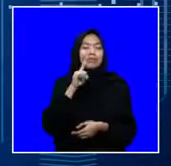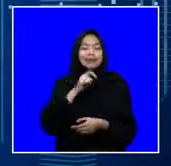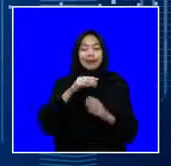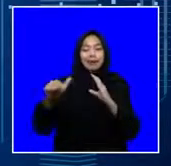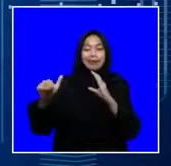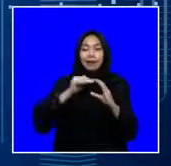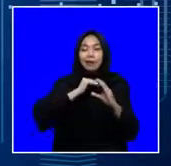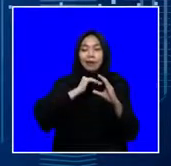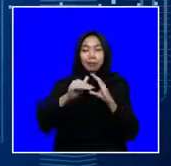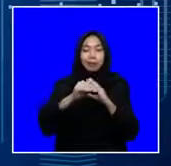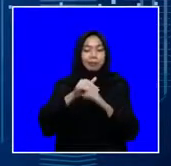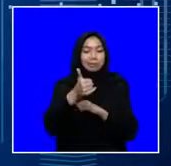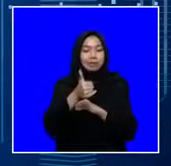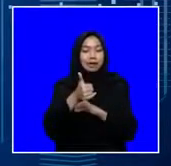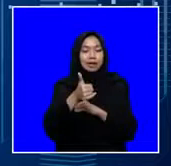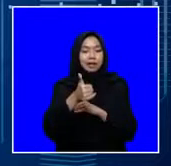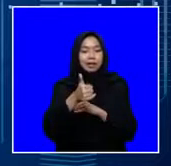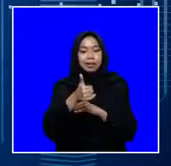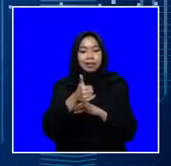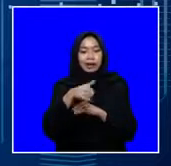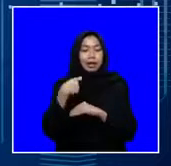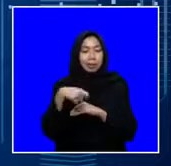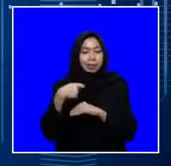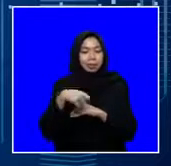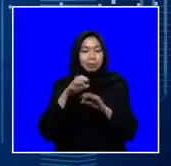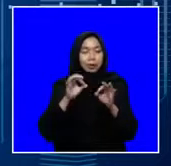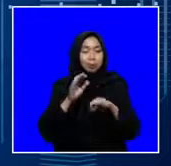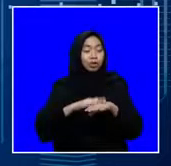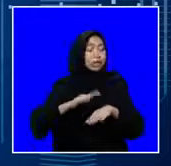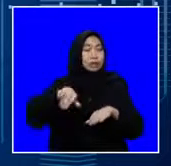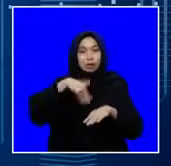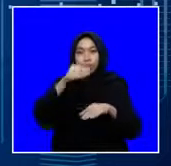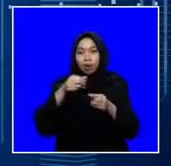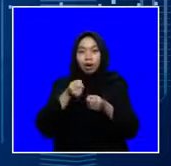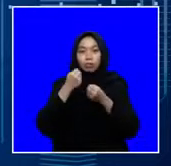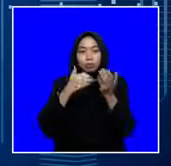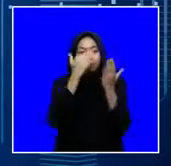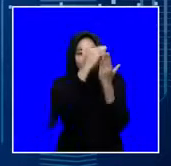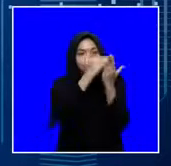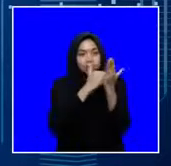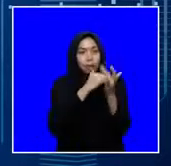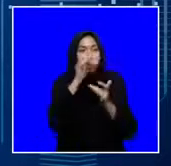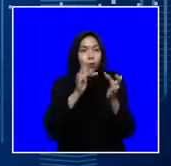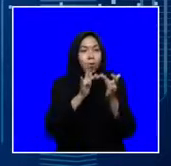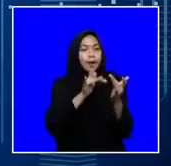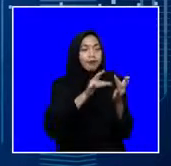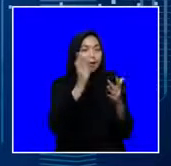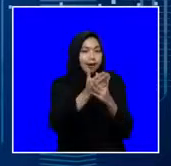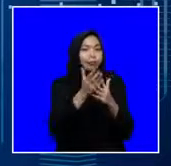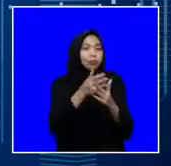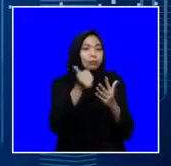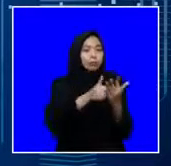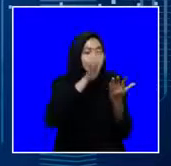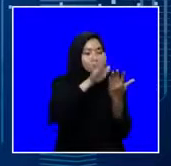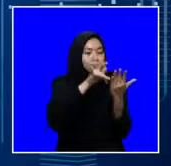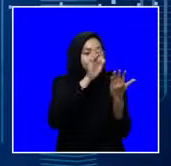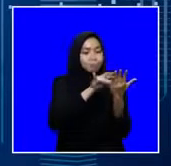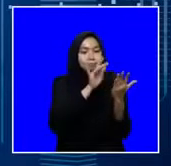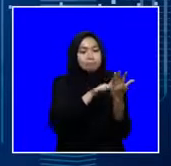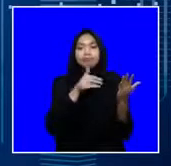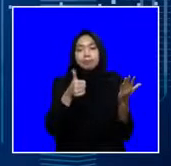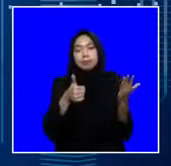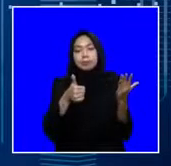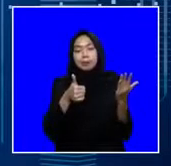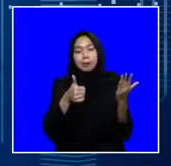mengkontak helpdesk kita di Kemdikbud. Jadinya semuanya informasi ini available secara online untuk para